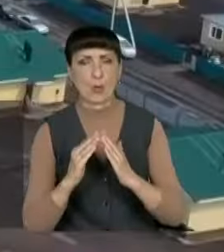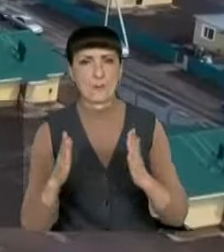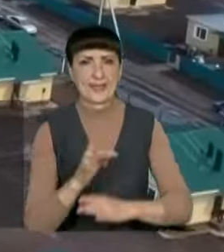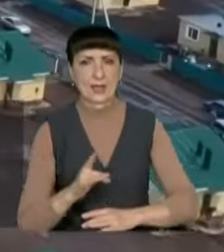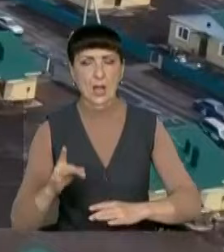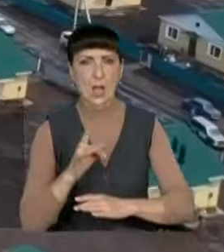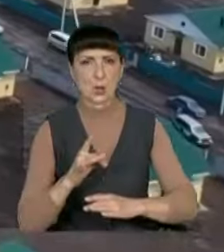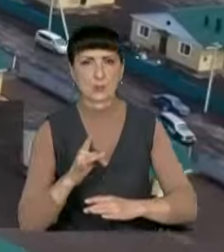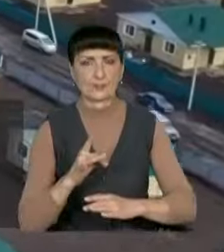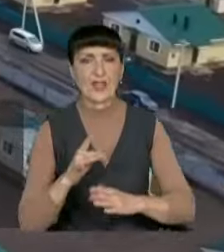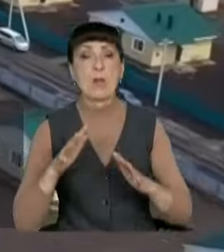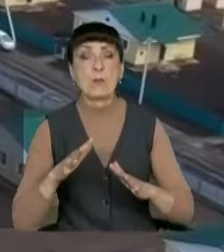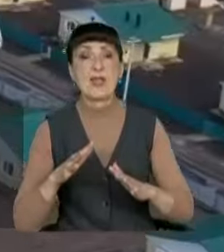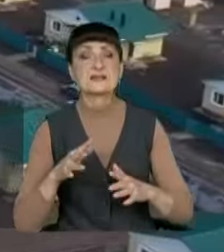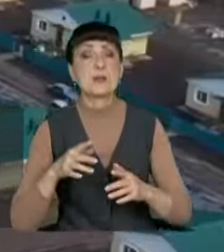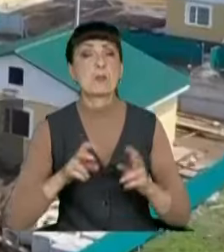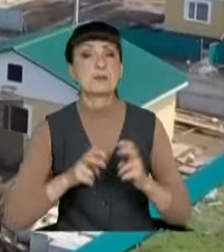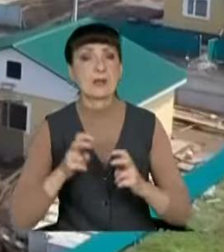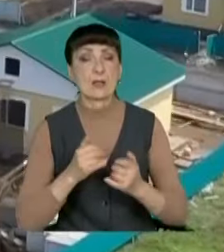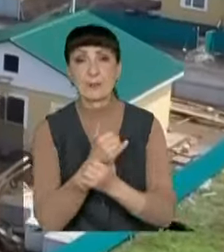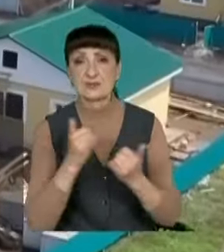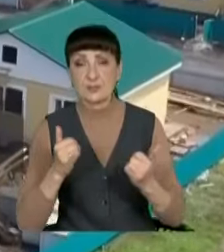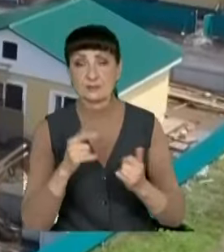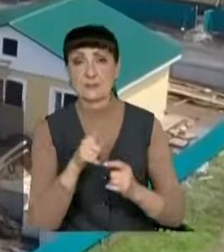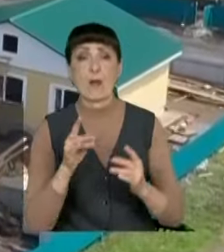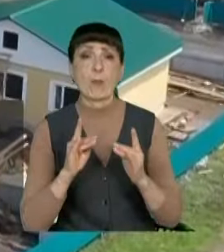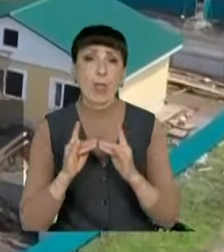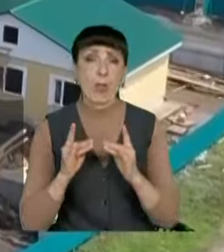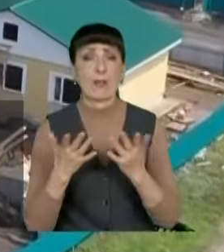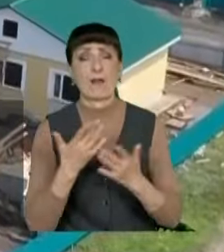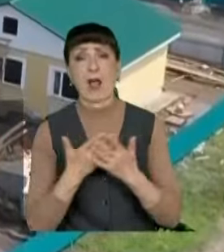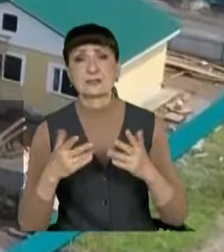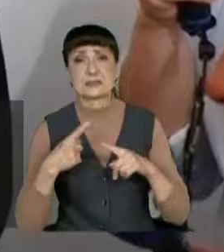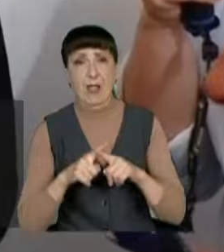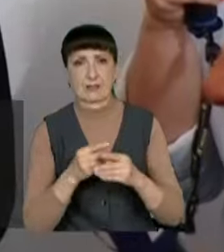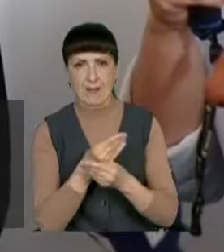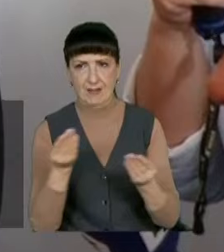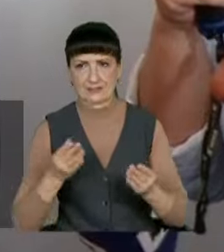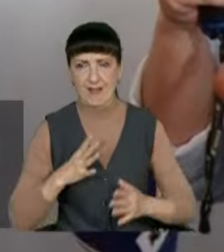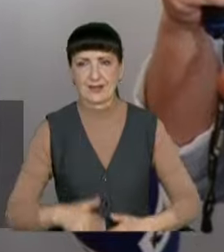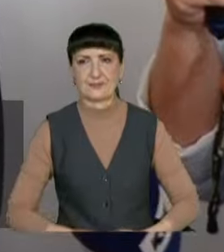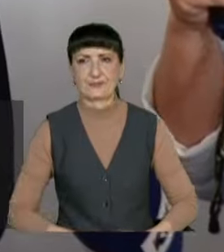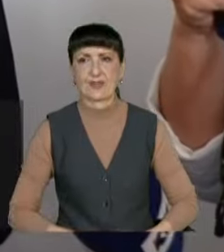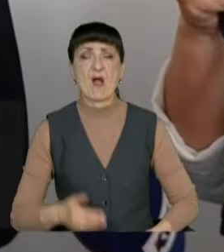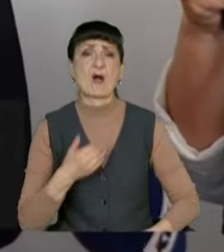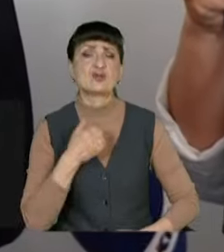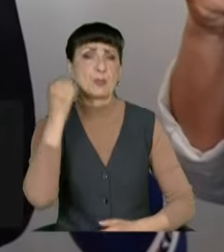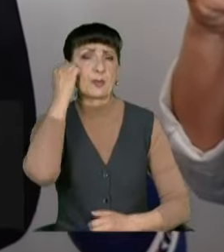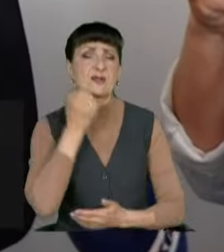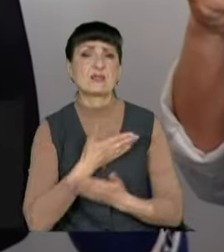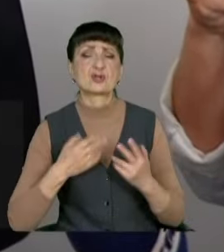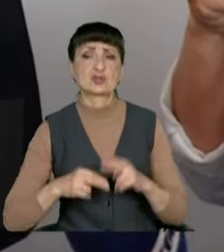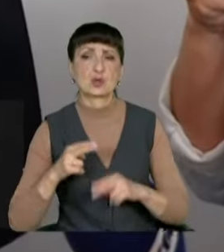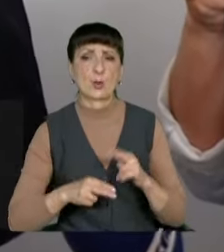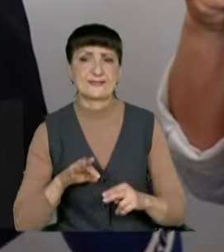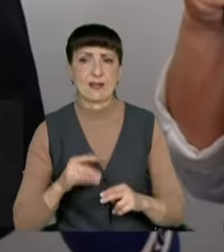микрорайоне. Отметим, что местные предприятия обеспечили жильцов мебелью и техникой. Конечно, я хочу поблагодарить наших строителей.